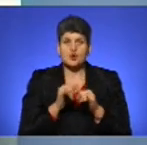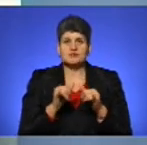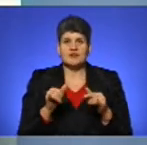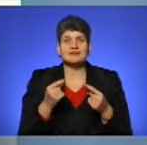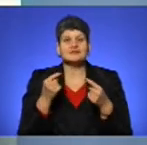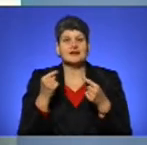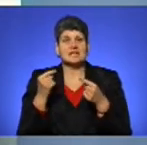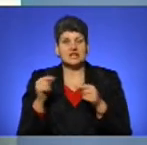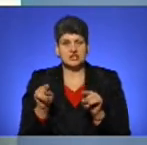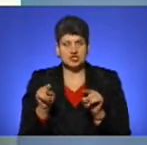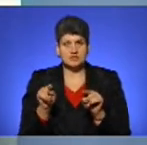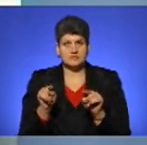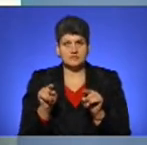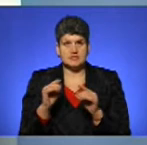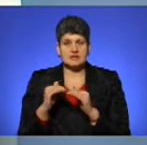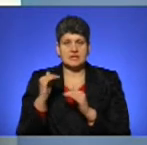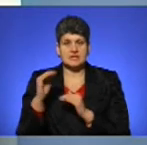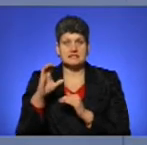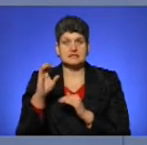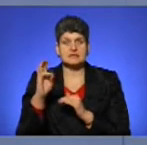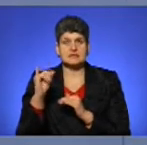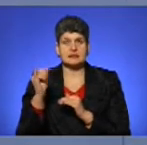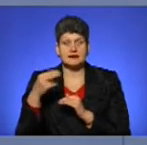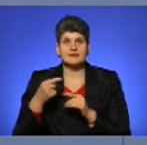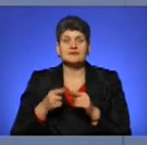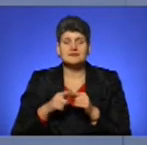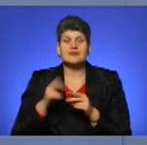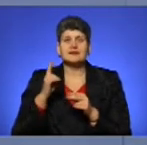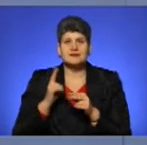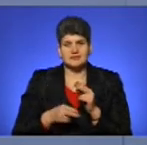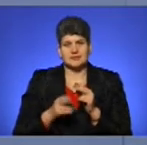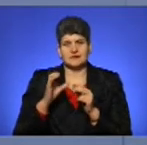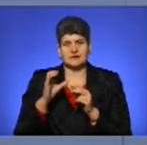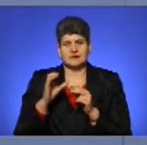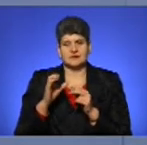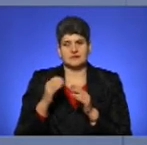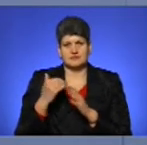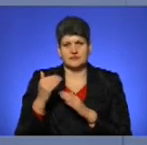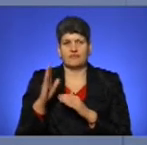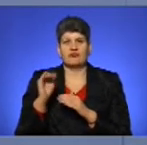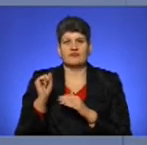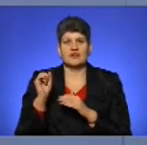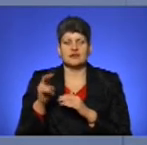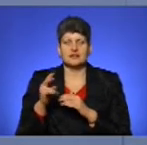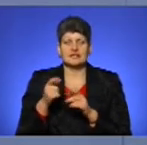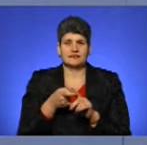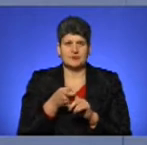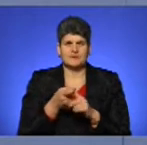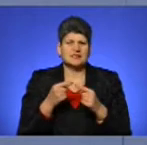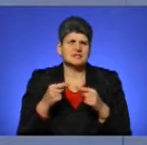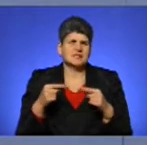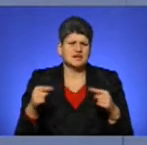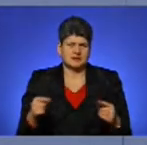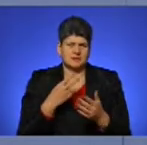інша клінічна стадія – СНІД. Це фактично кінцева стадія ВІЛ-інфекції з найрізноманітнішими